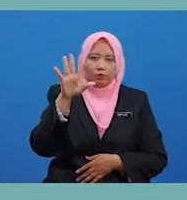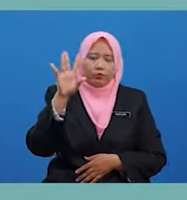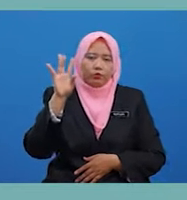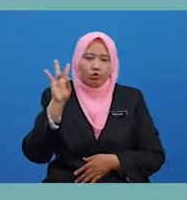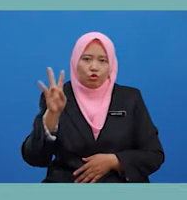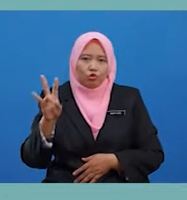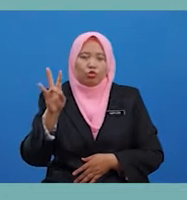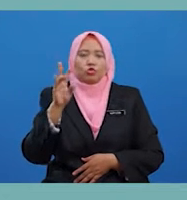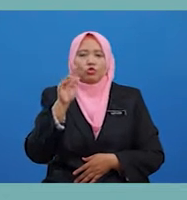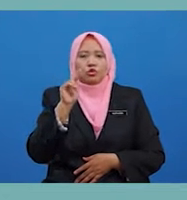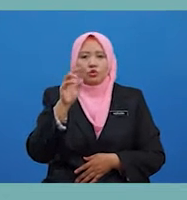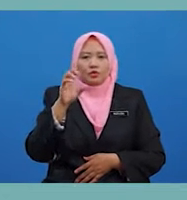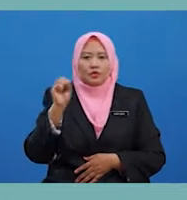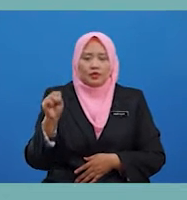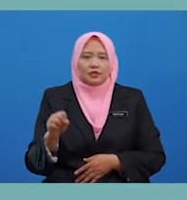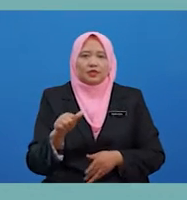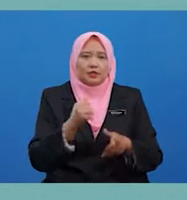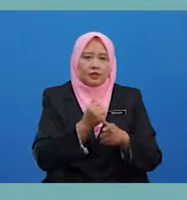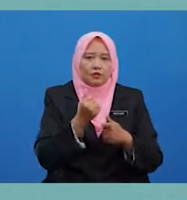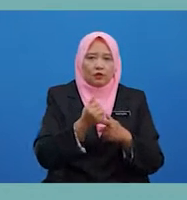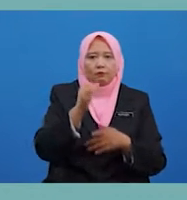69,757 kes ataupun